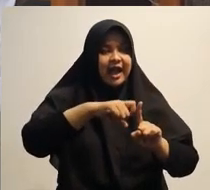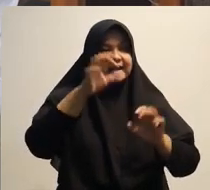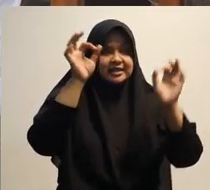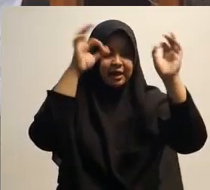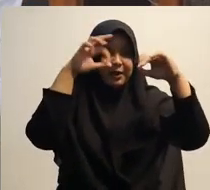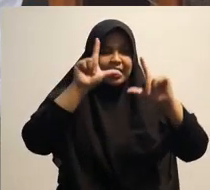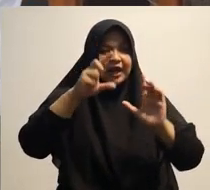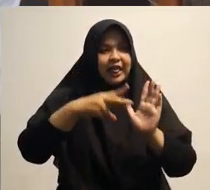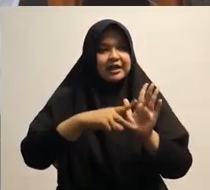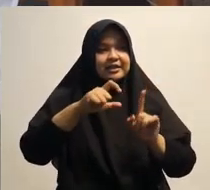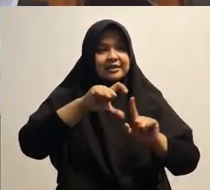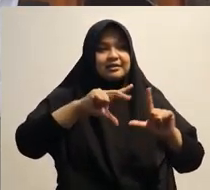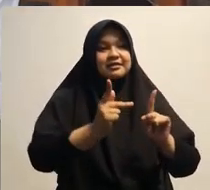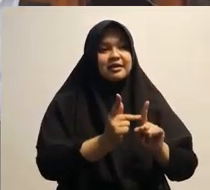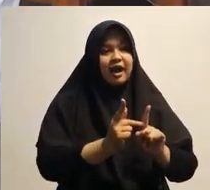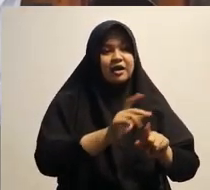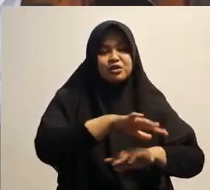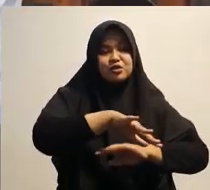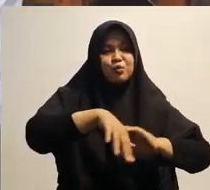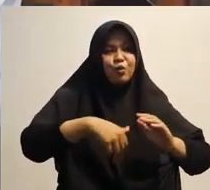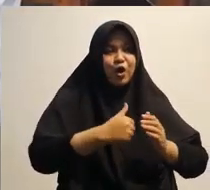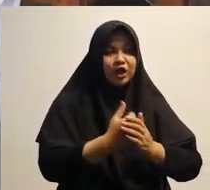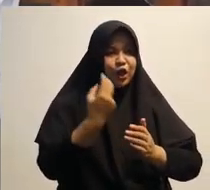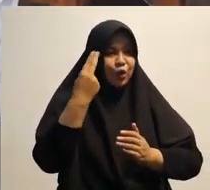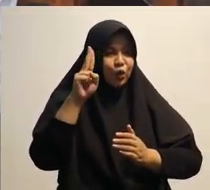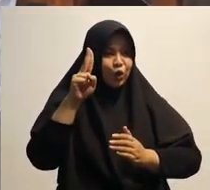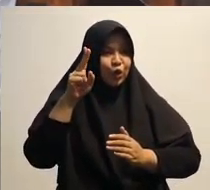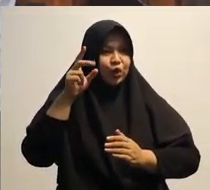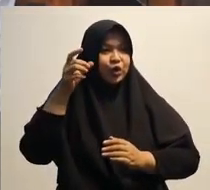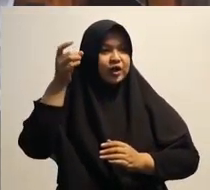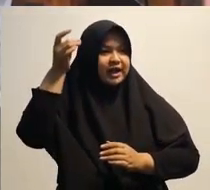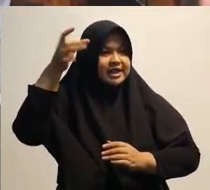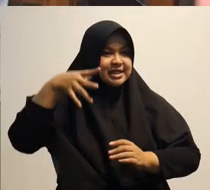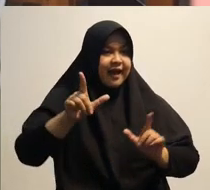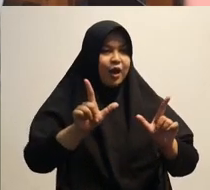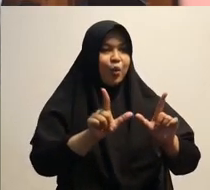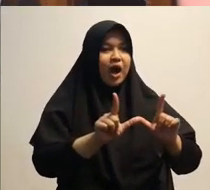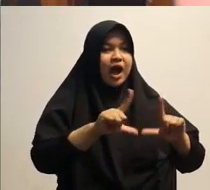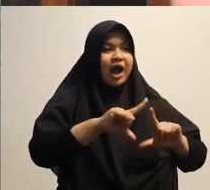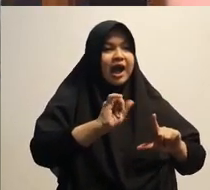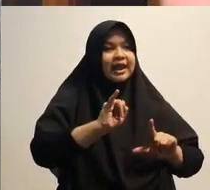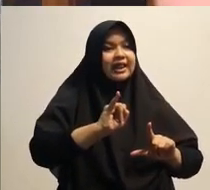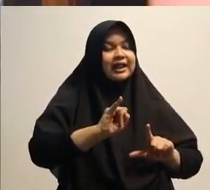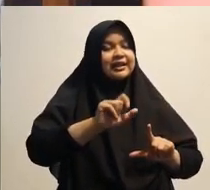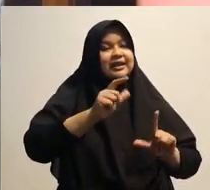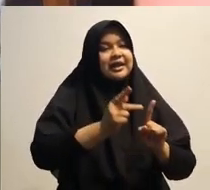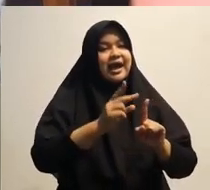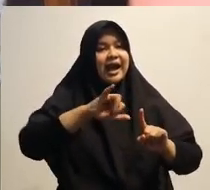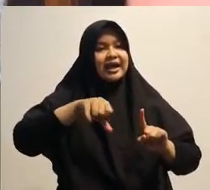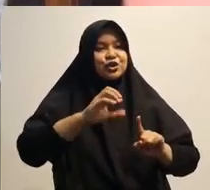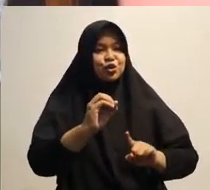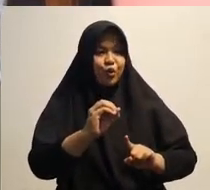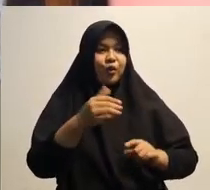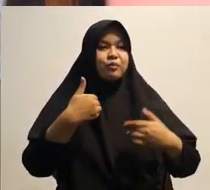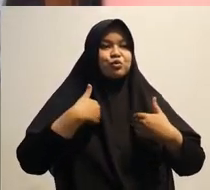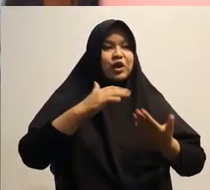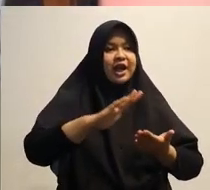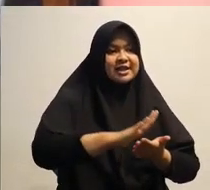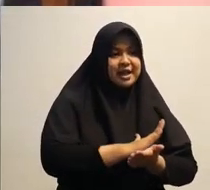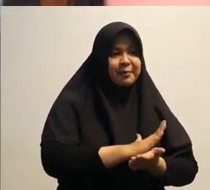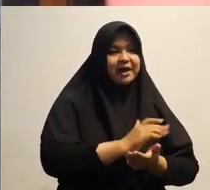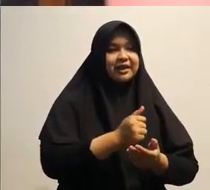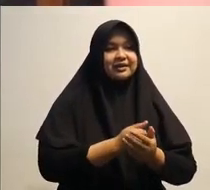Kecamatan Lendah, yang semula itu untuk Desa Wayuharjo ini juga punya kesempatan untuk bisa